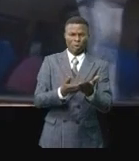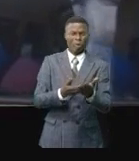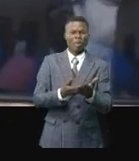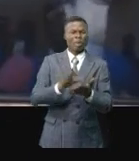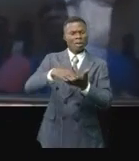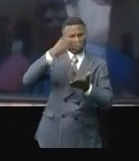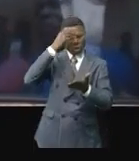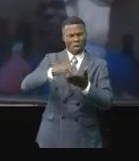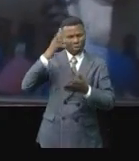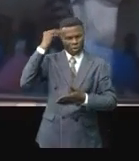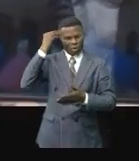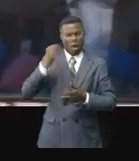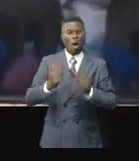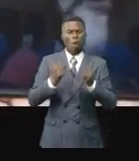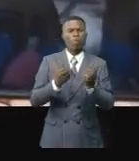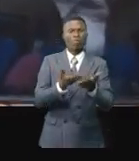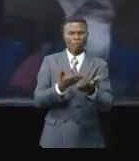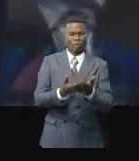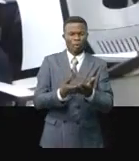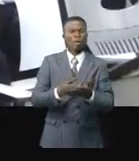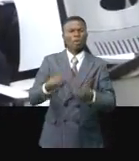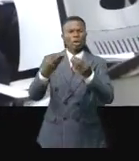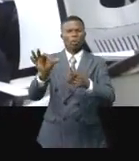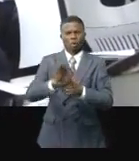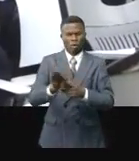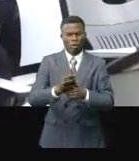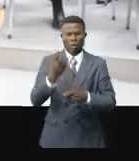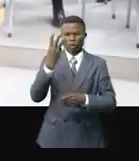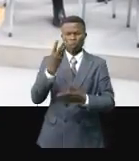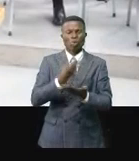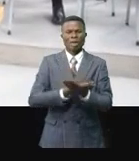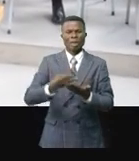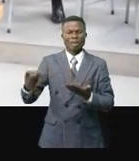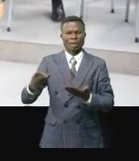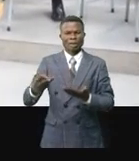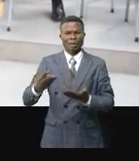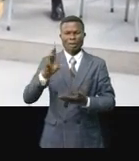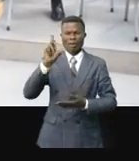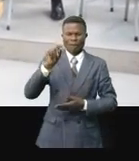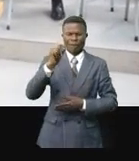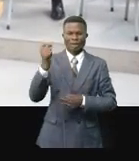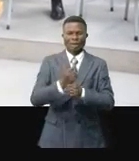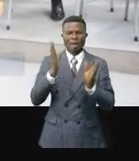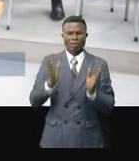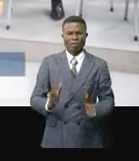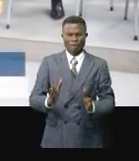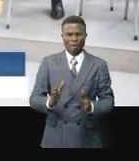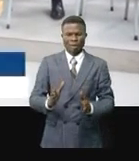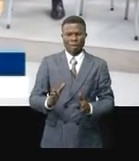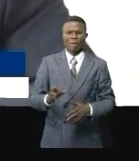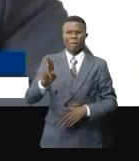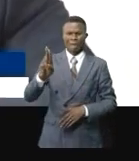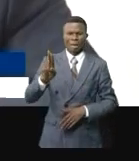a le plein pouvoir pour former. Pendant 3 semaines, les 20 agents et fonctionnaires de la